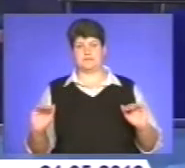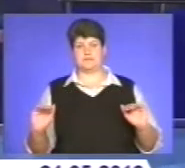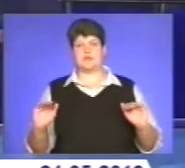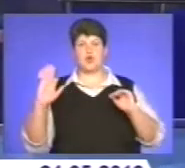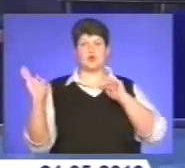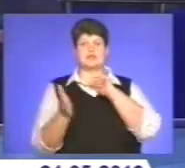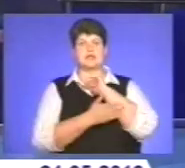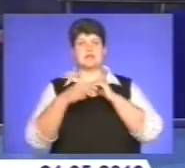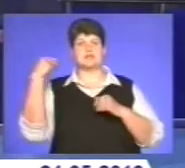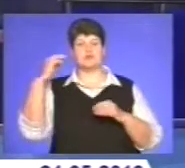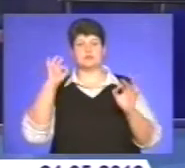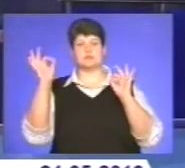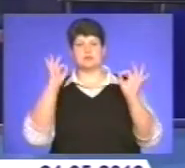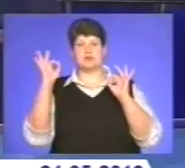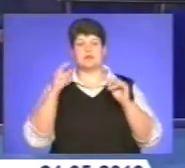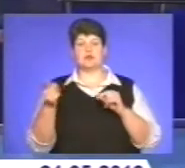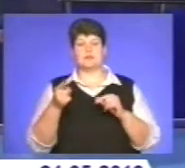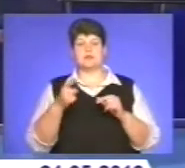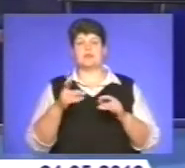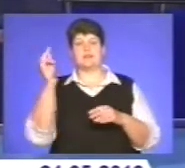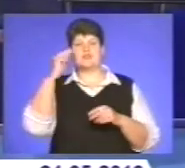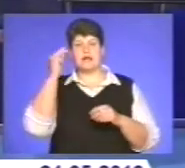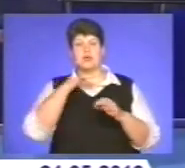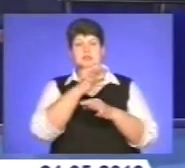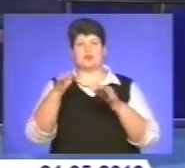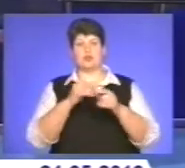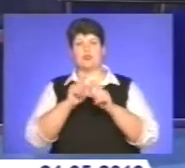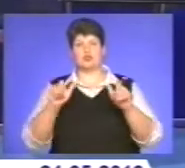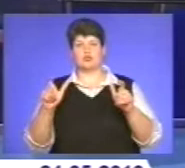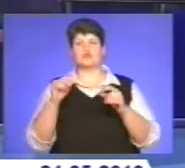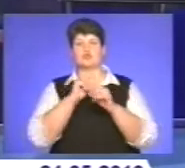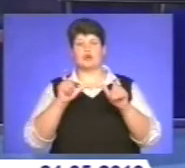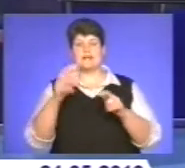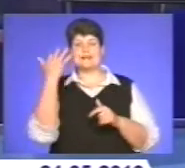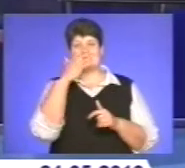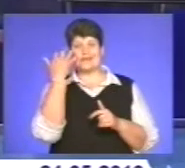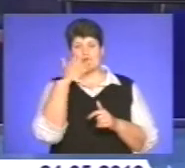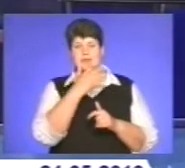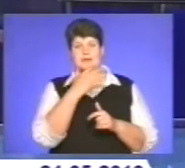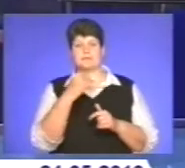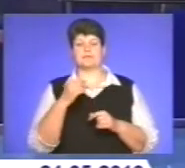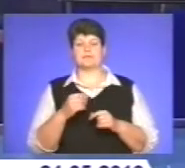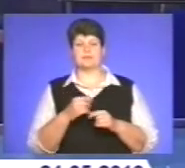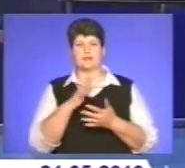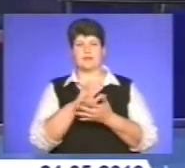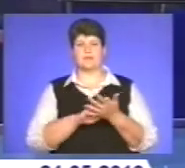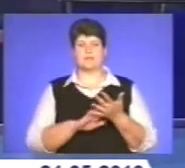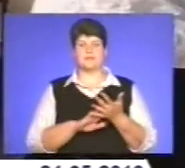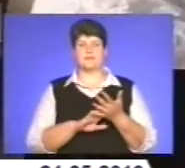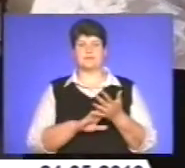Останній дзвоник пролунав і в Тернопільському навчально-консультаційному пункті школи для сліпих і слабозорих. Детальніше у сюжеті Наталки Грисько.